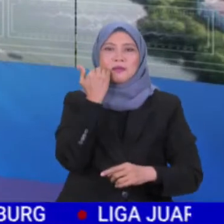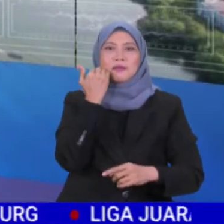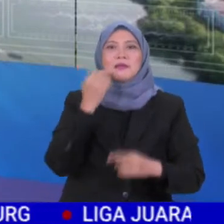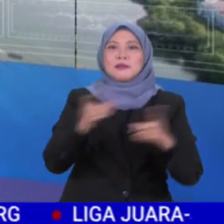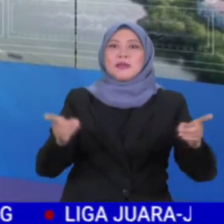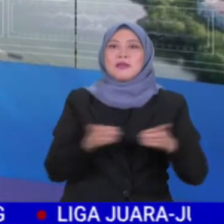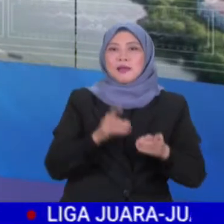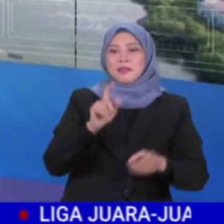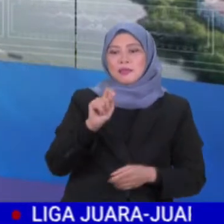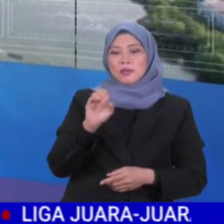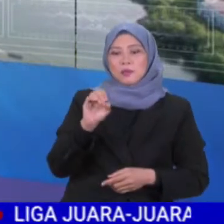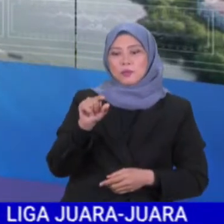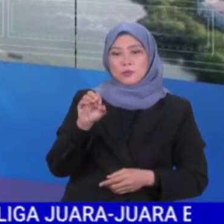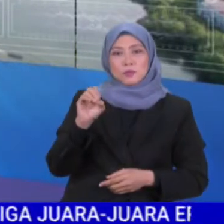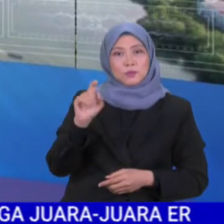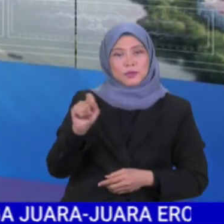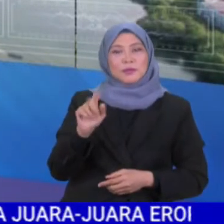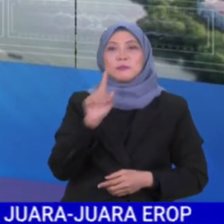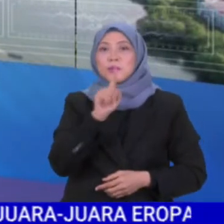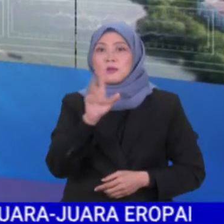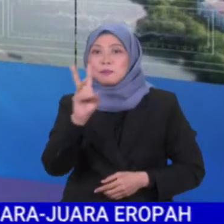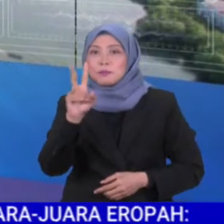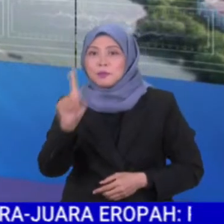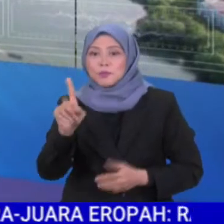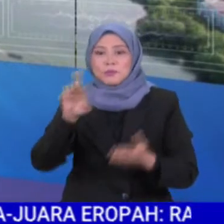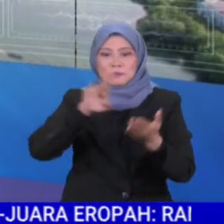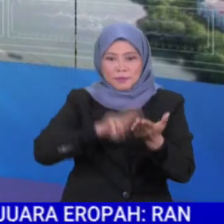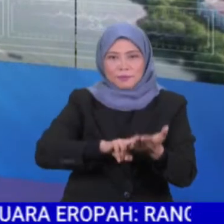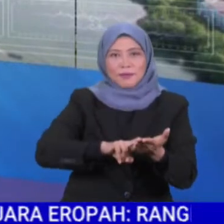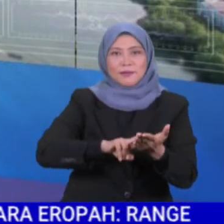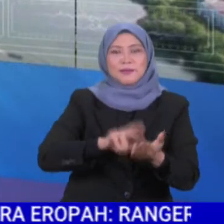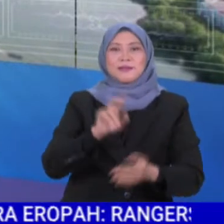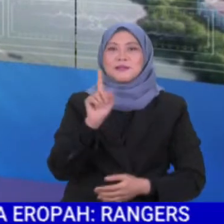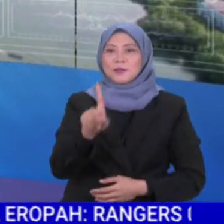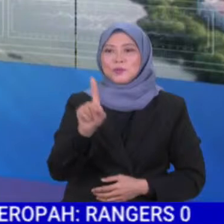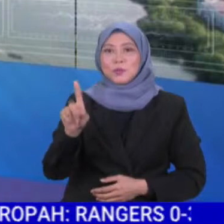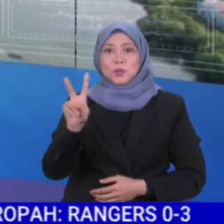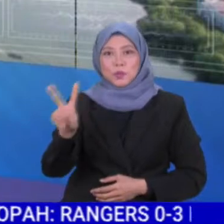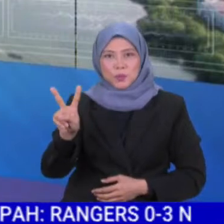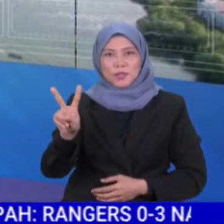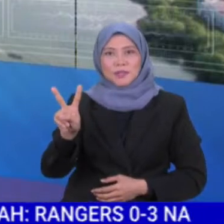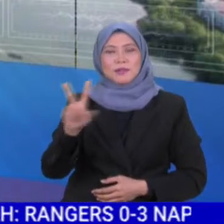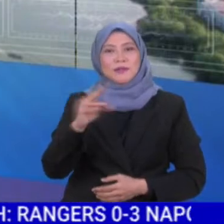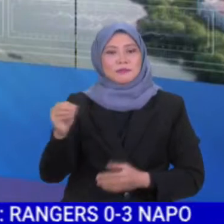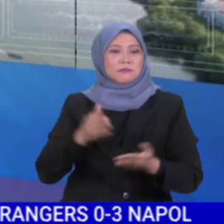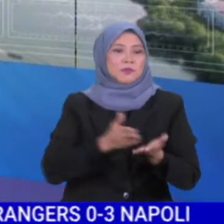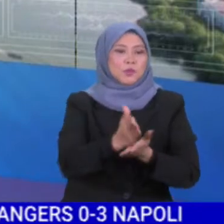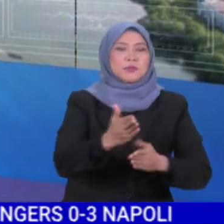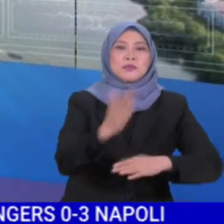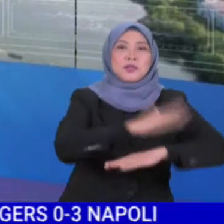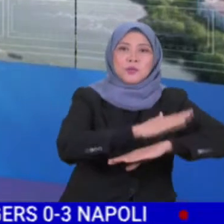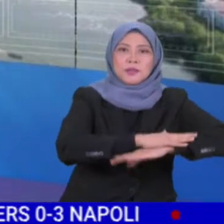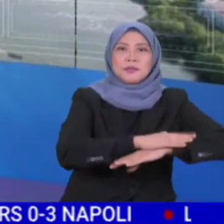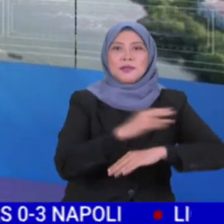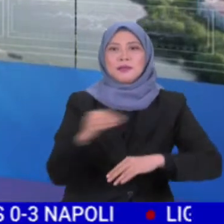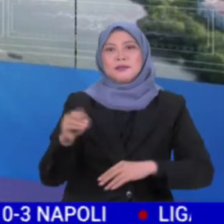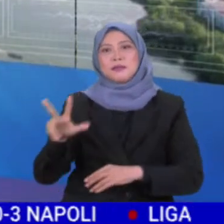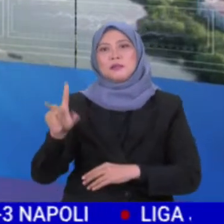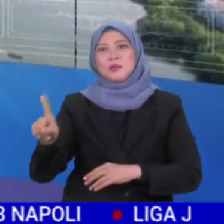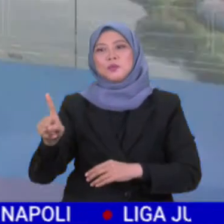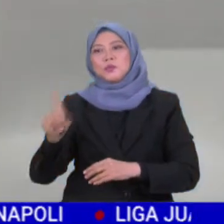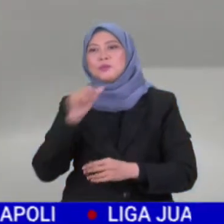Tonggut. Daripada jumlah itu, 61 merupakan yang berdaftar, 112 datang secara terus ke lokasi dan 31 tidak